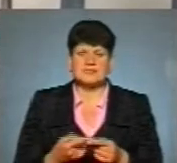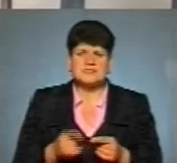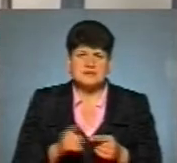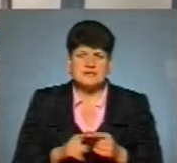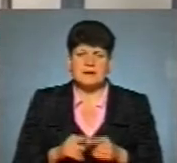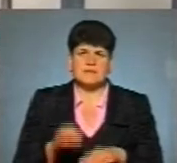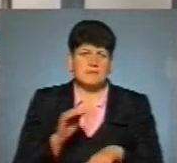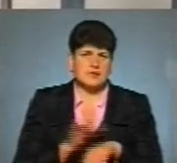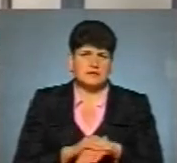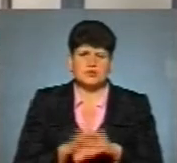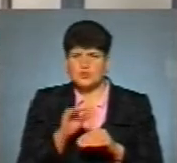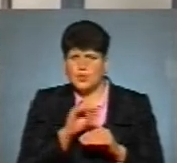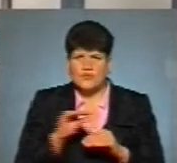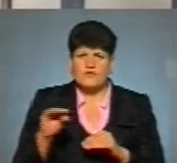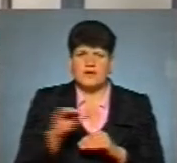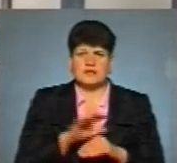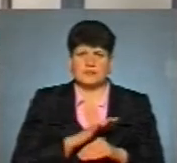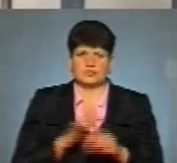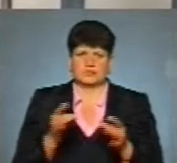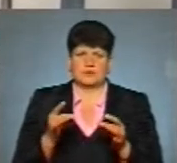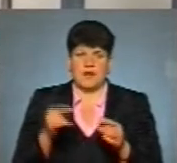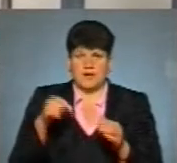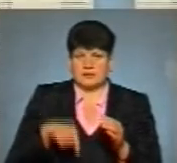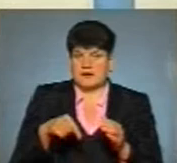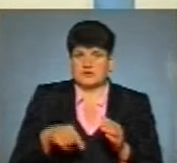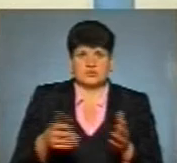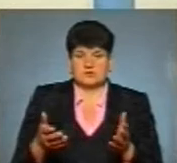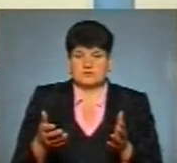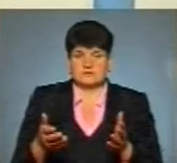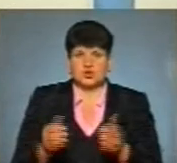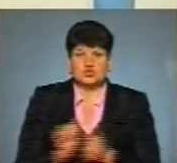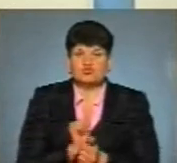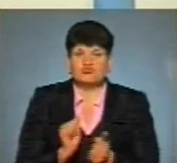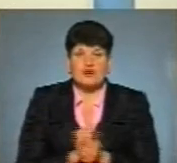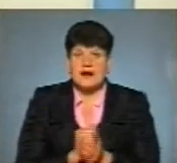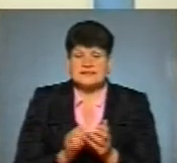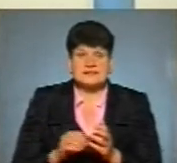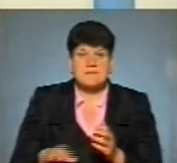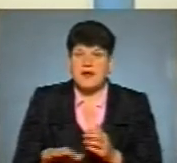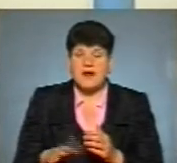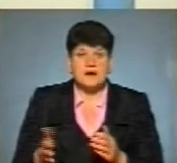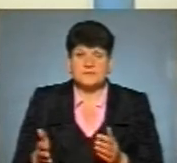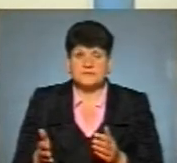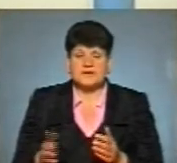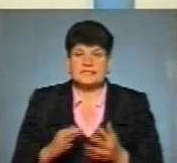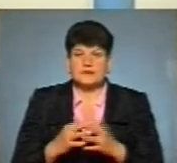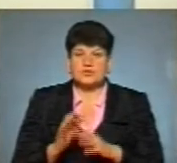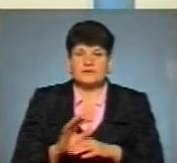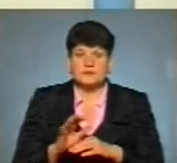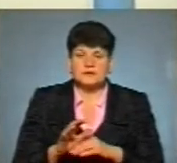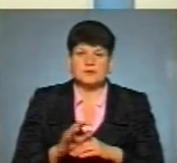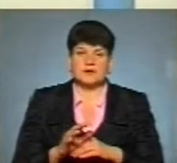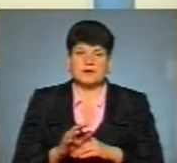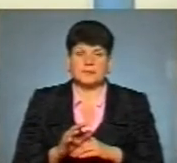в верхній частині ґрунту тільки була волога. Далі була суха земля, і аграрії